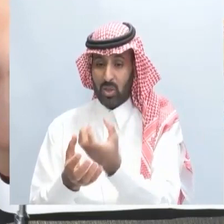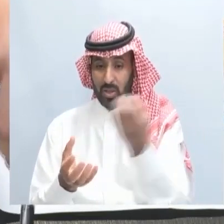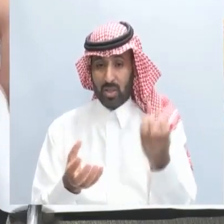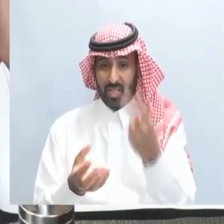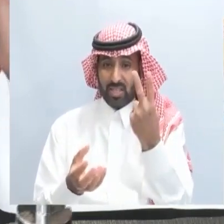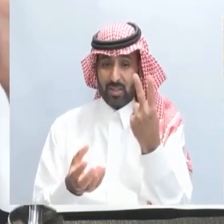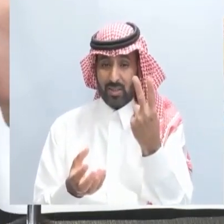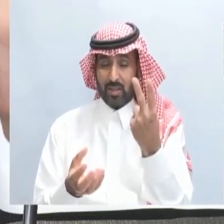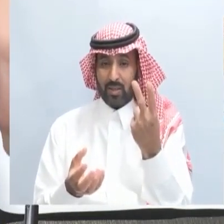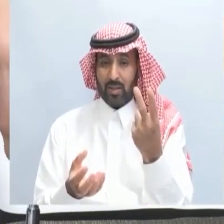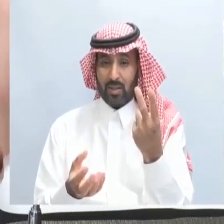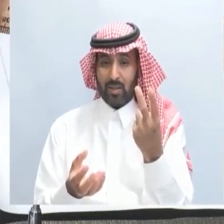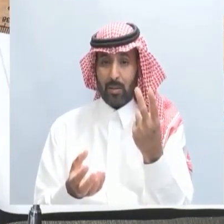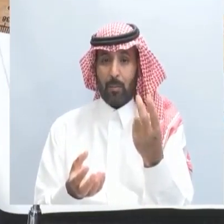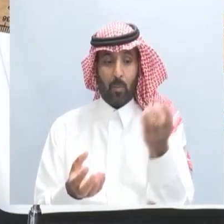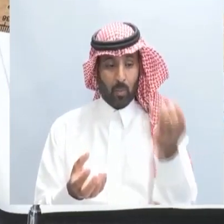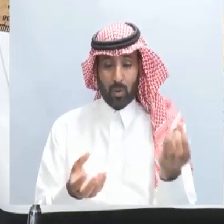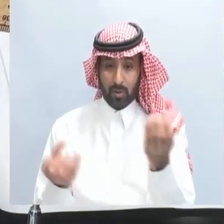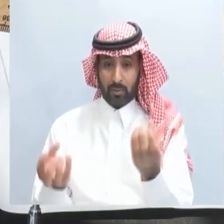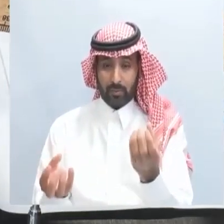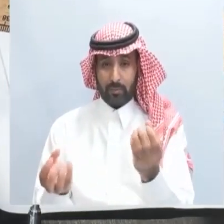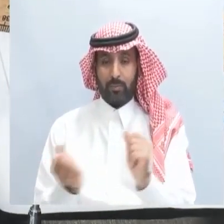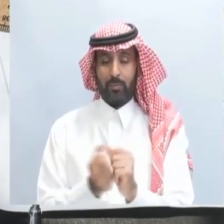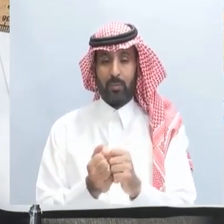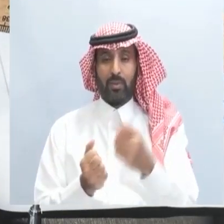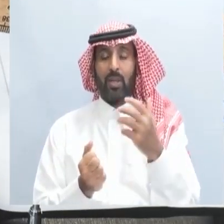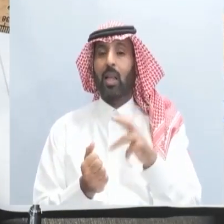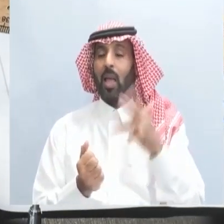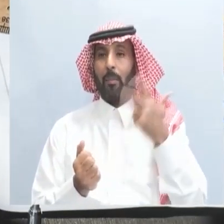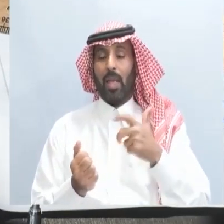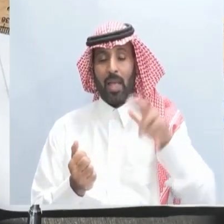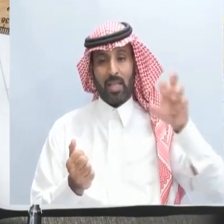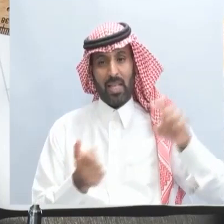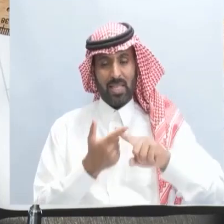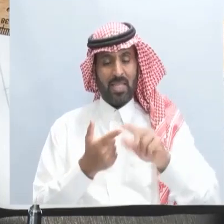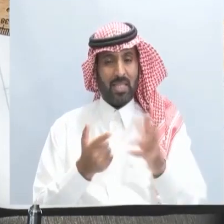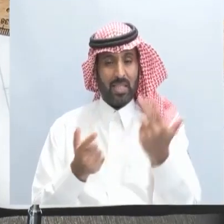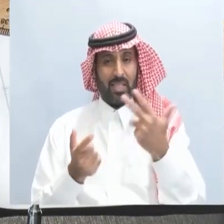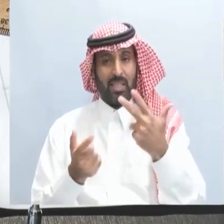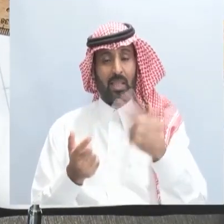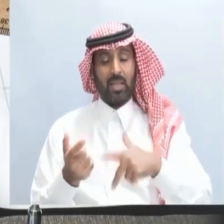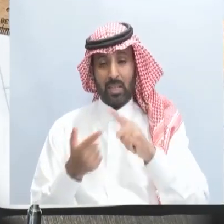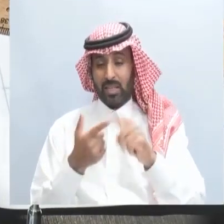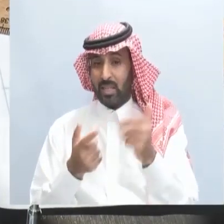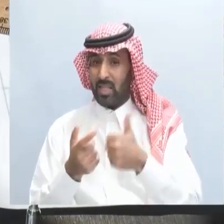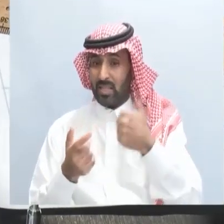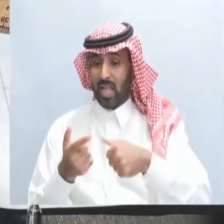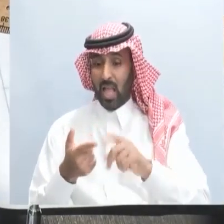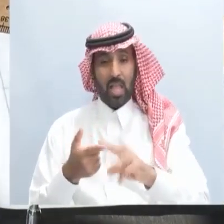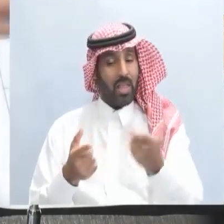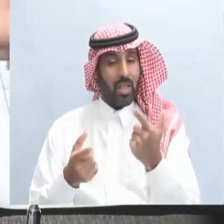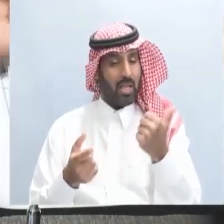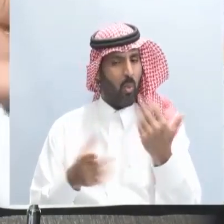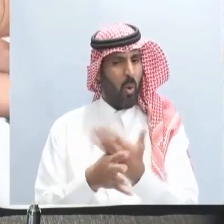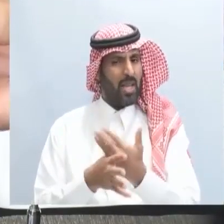كفتين كفه موجوده 80 غرام والكفه الاخرى كم 60 لماذا